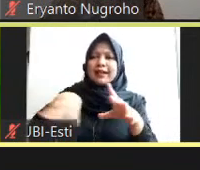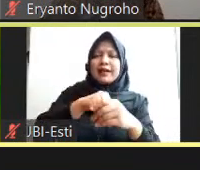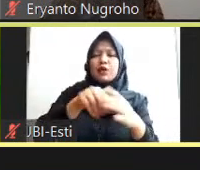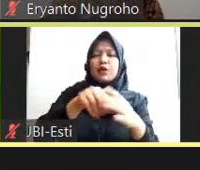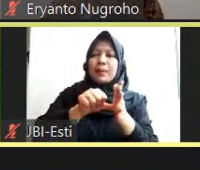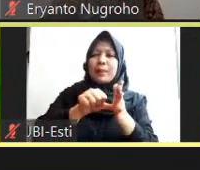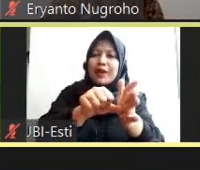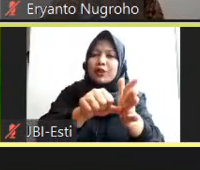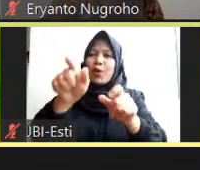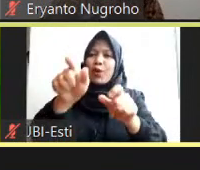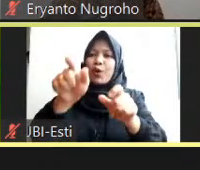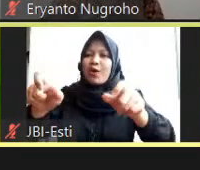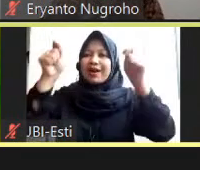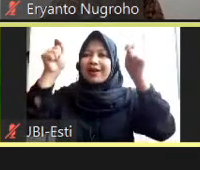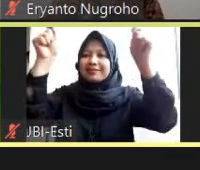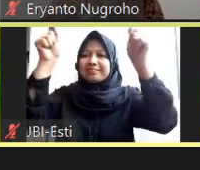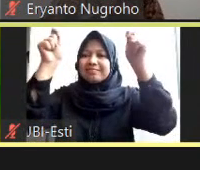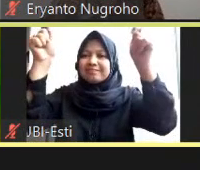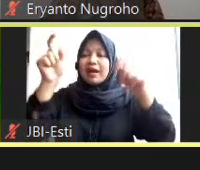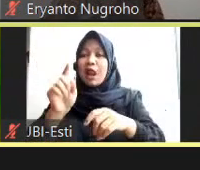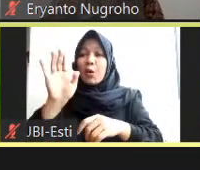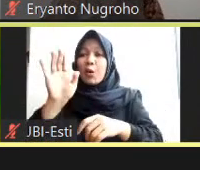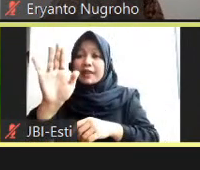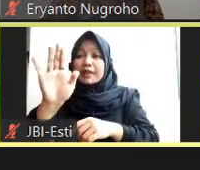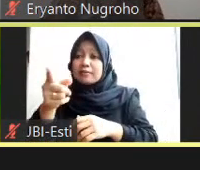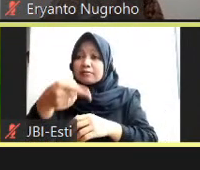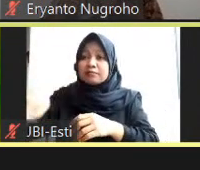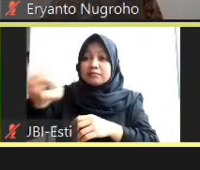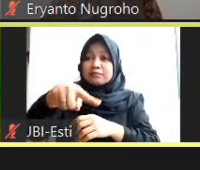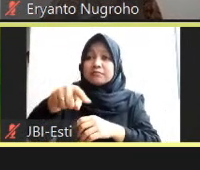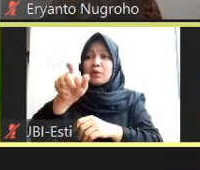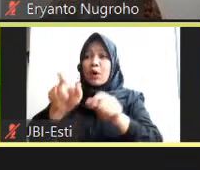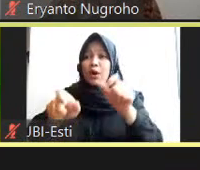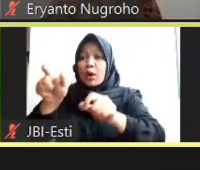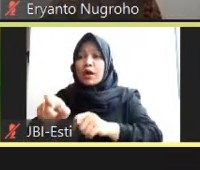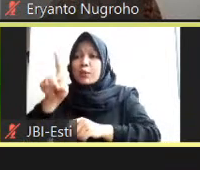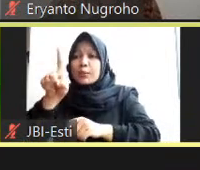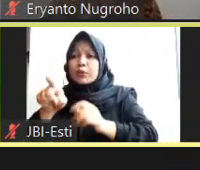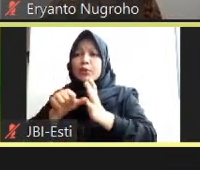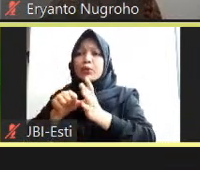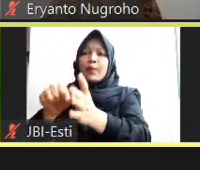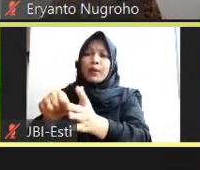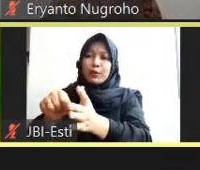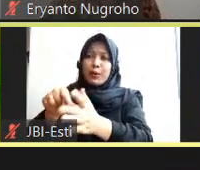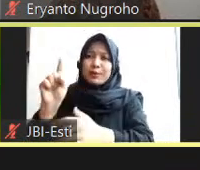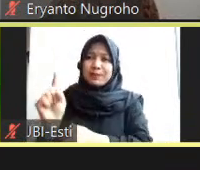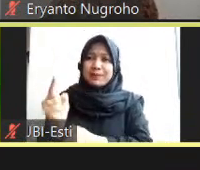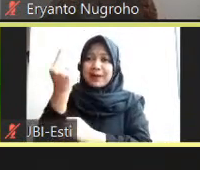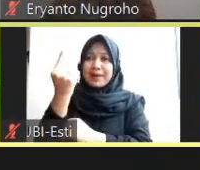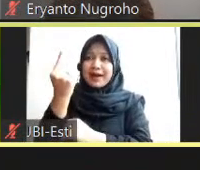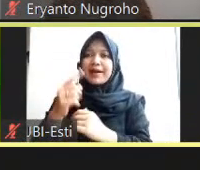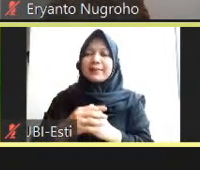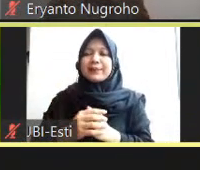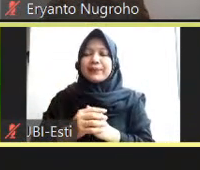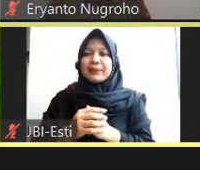lain ketika membutuhkan pertolongan pertama gitu. Sehingga biasanya kita melakukan